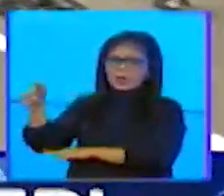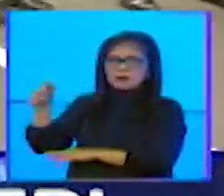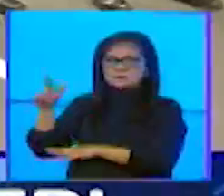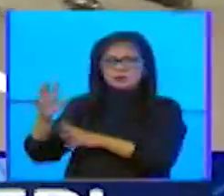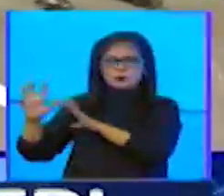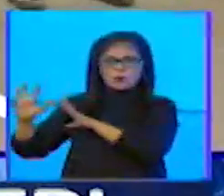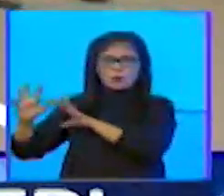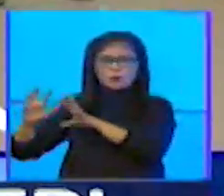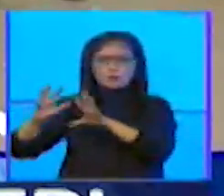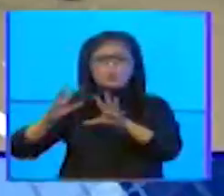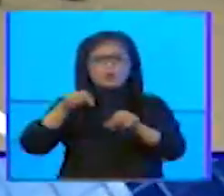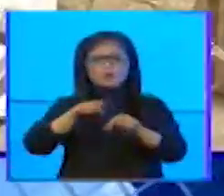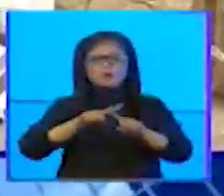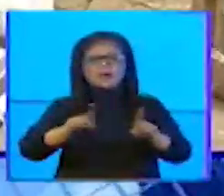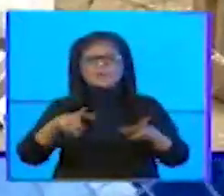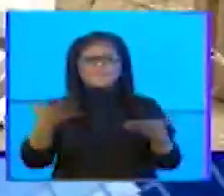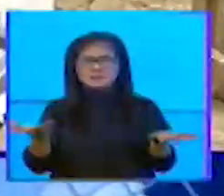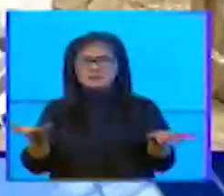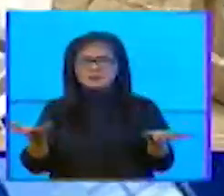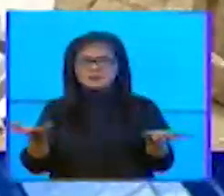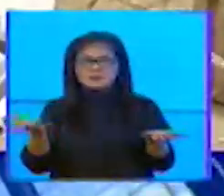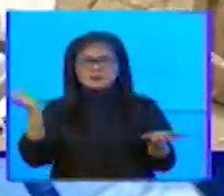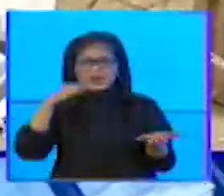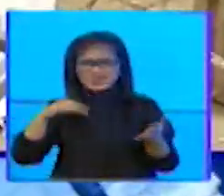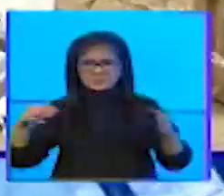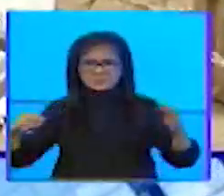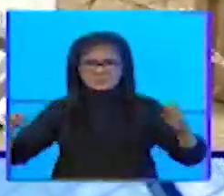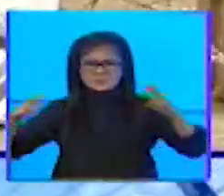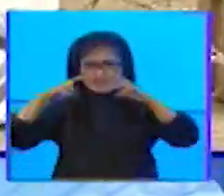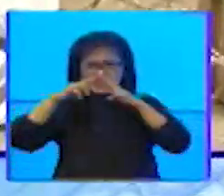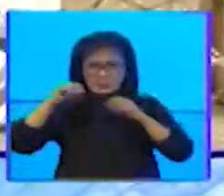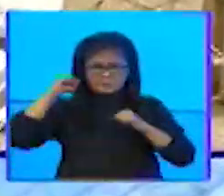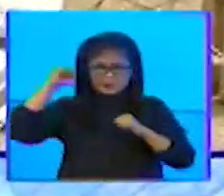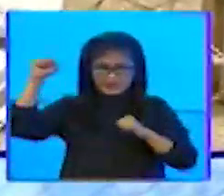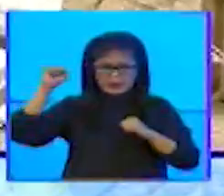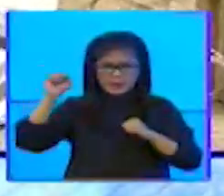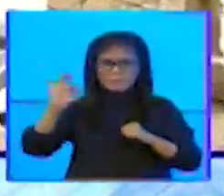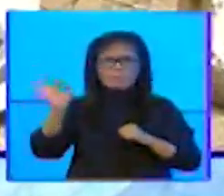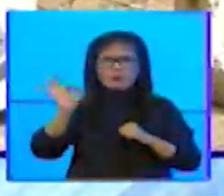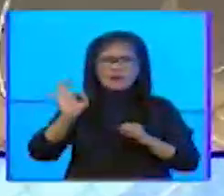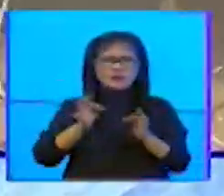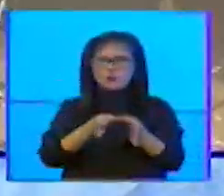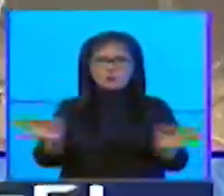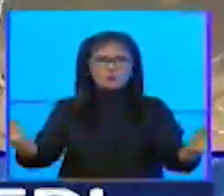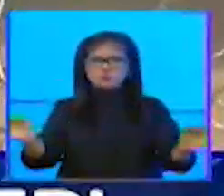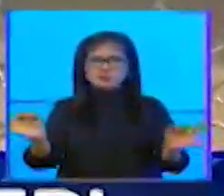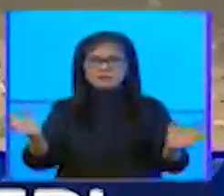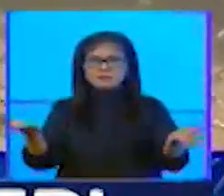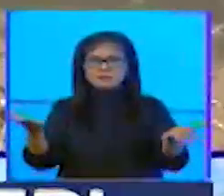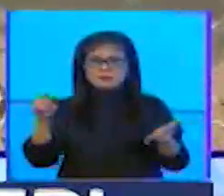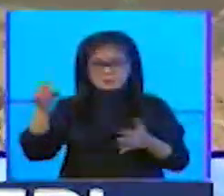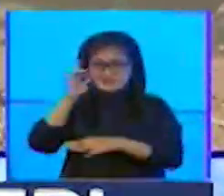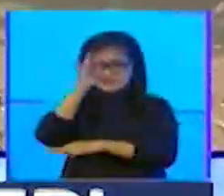adanya pergerakan signifikan dari peserta aksi. Terlebih demikian, hingga dengan siang hari ini, pengamanan ini semakin siang semakin